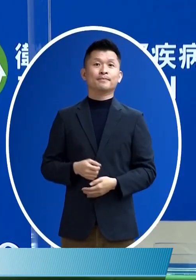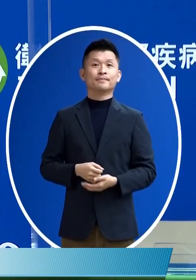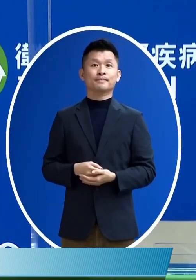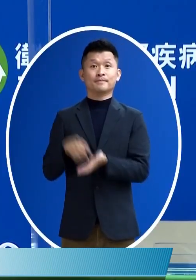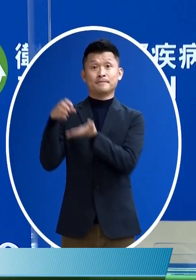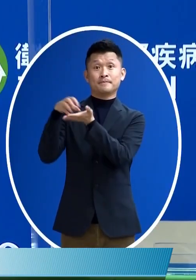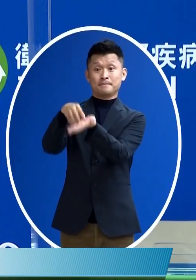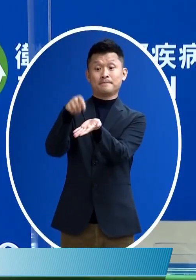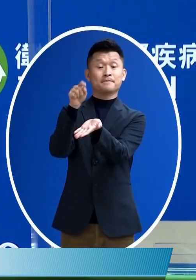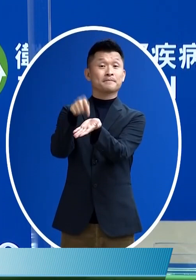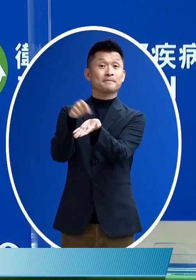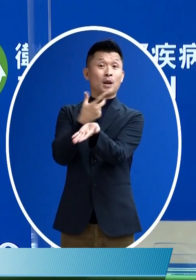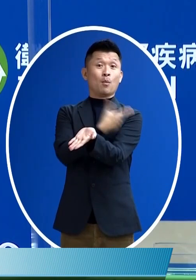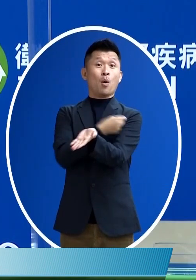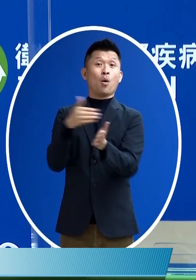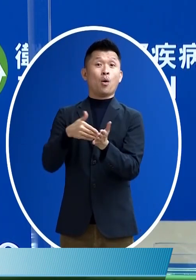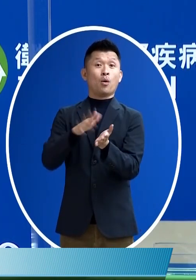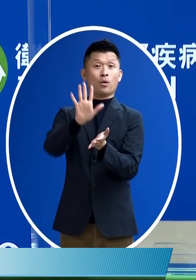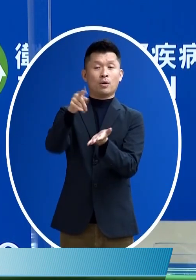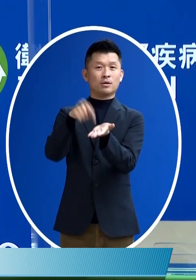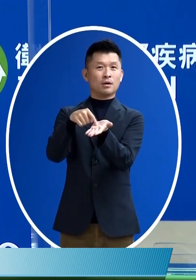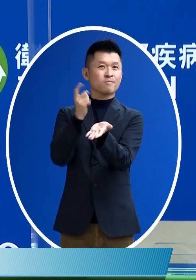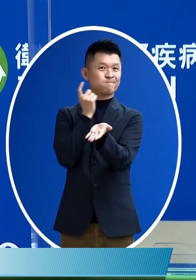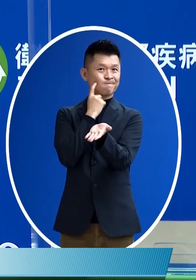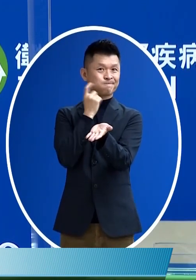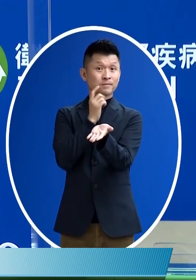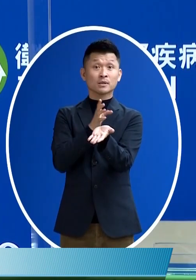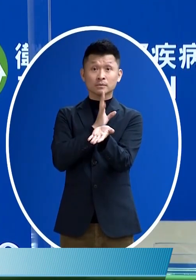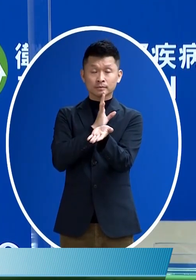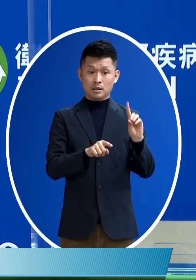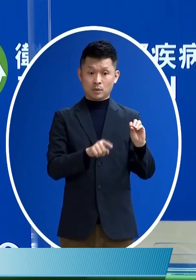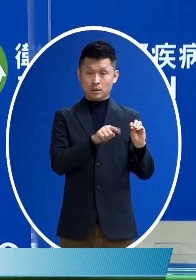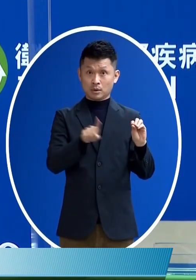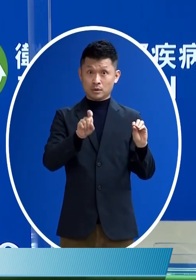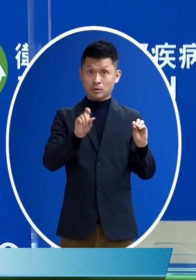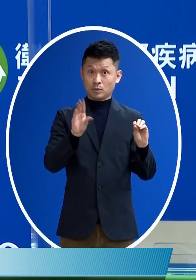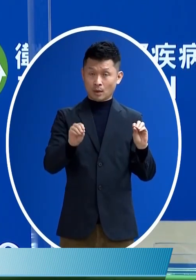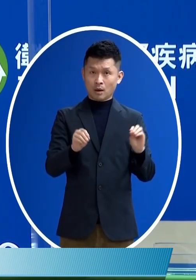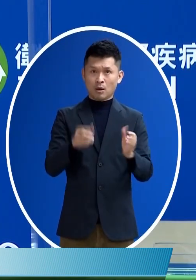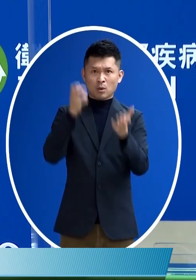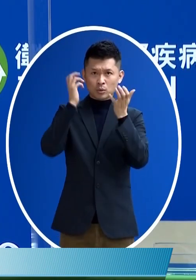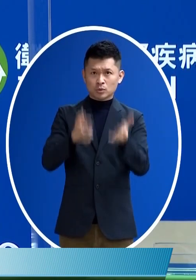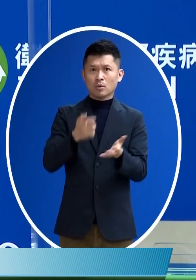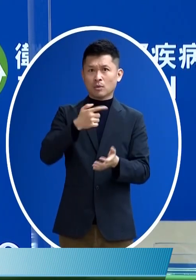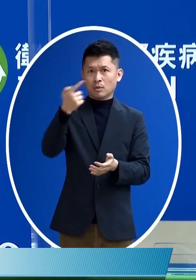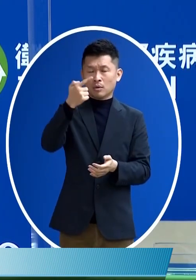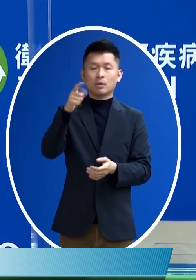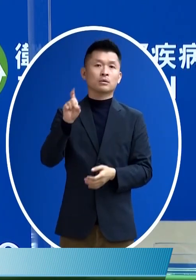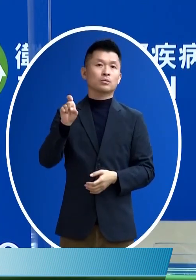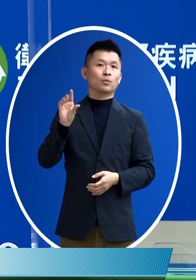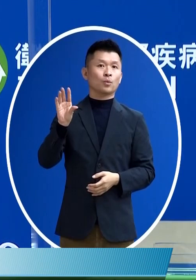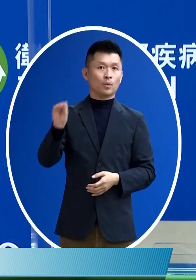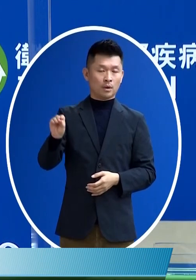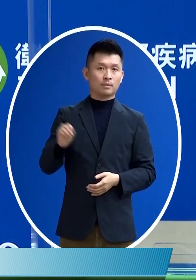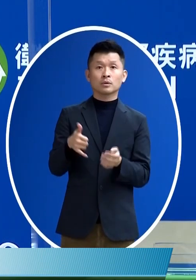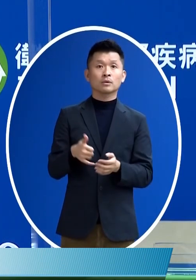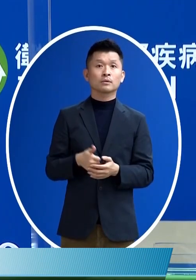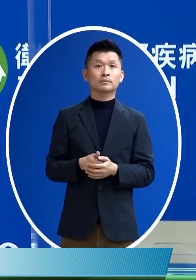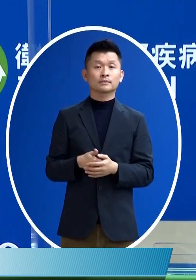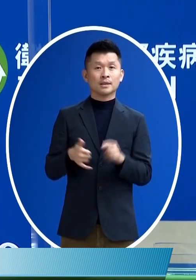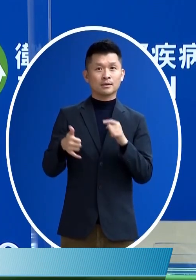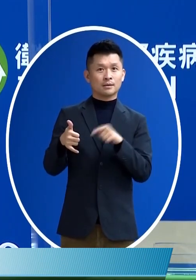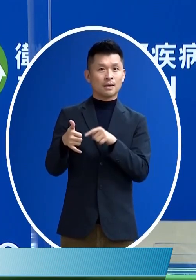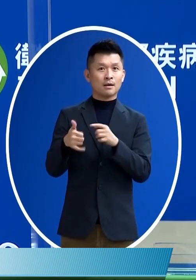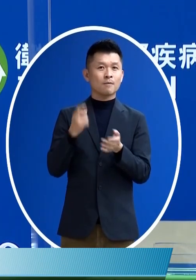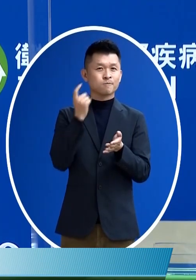这不实的这个疫苗接种的一个证明哦，目前我们是罚最重的是15万，另外就是会针对伪